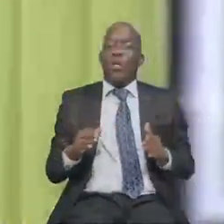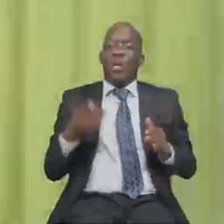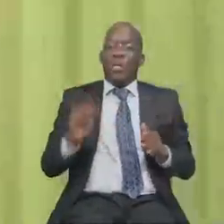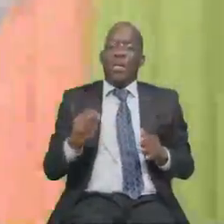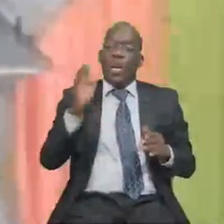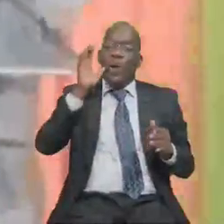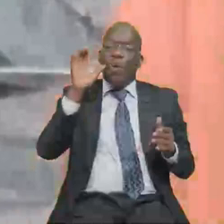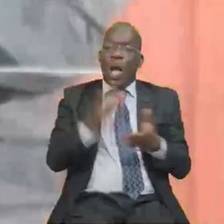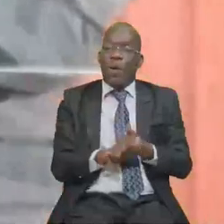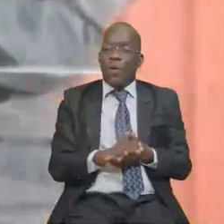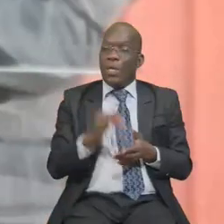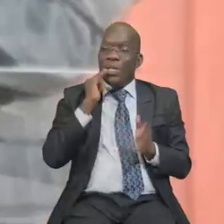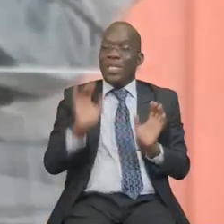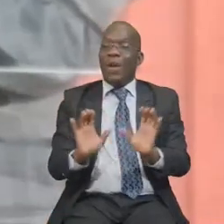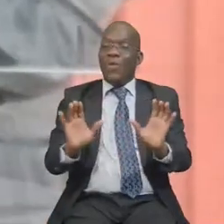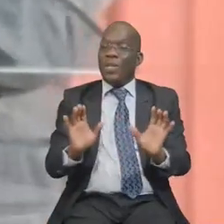n'a même peur de son mari.